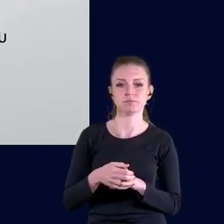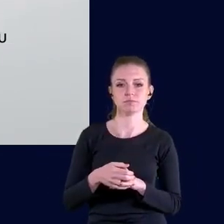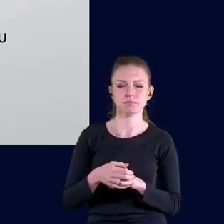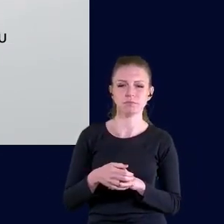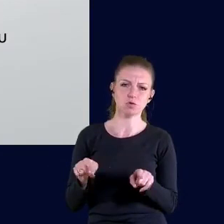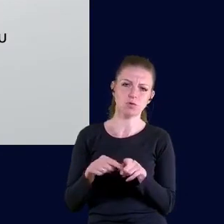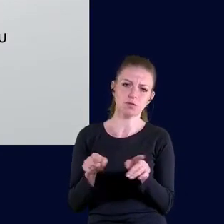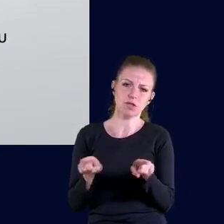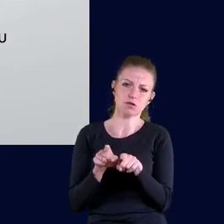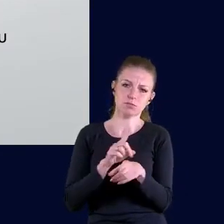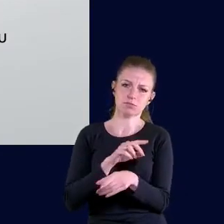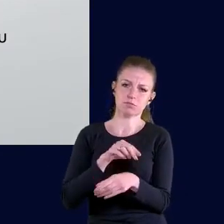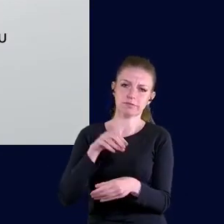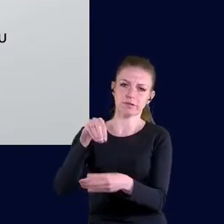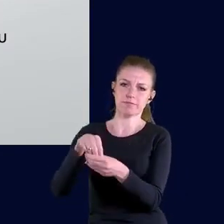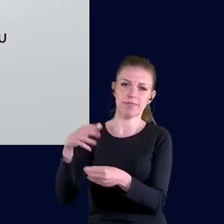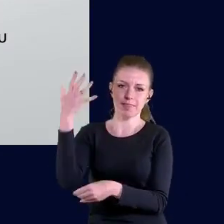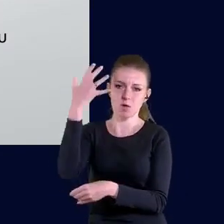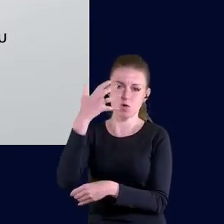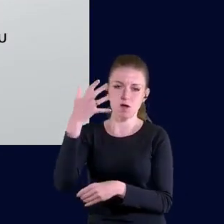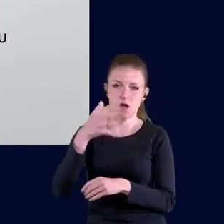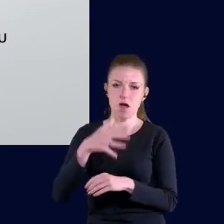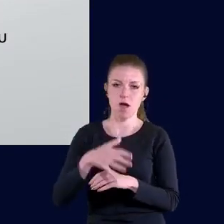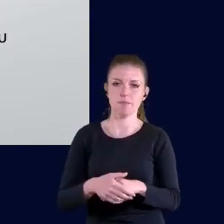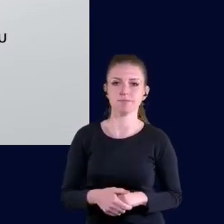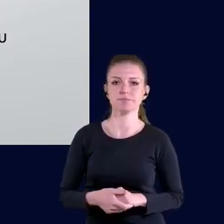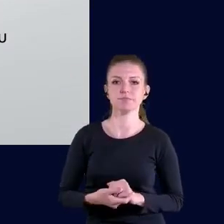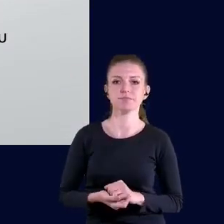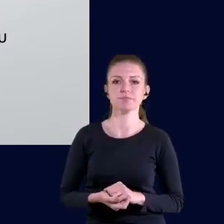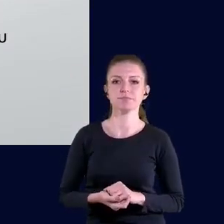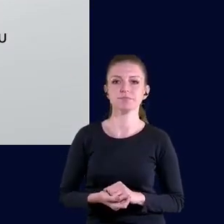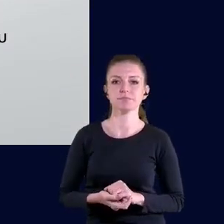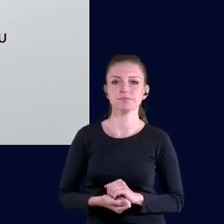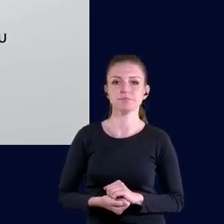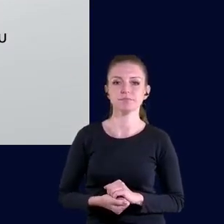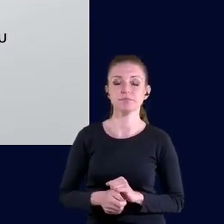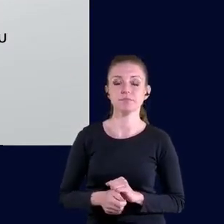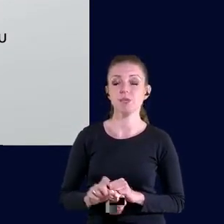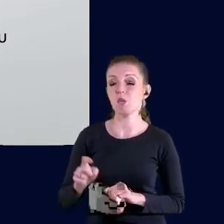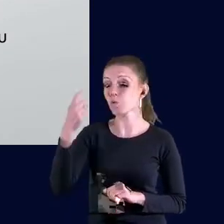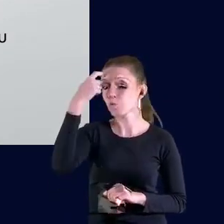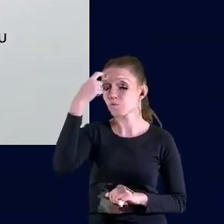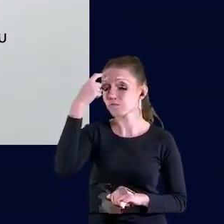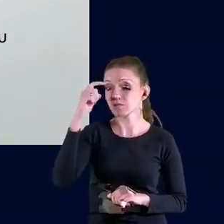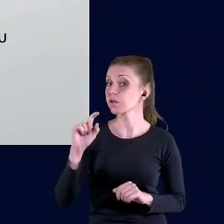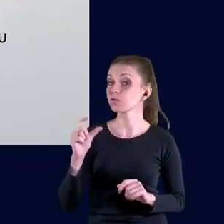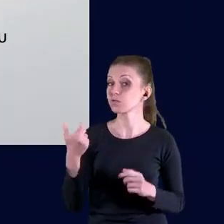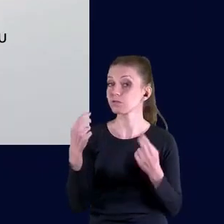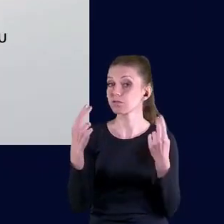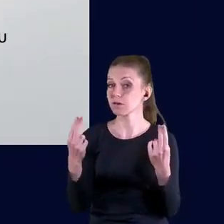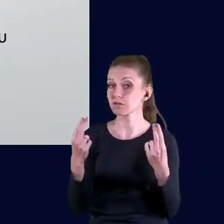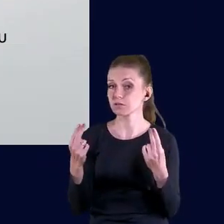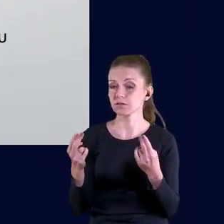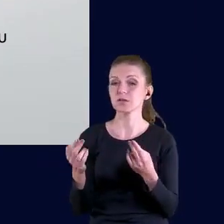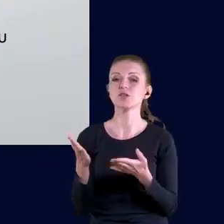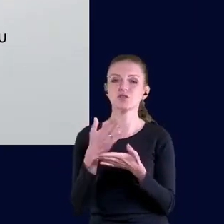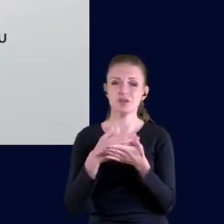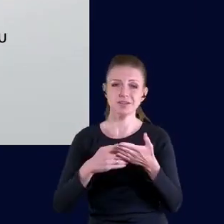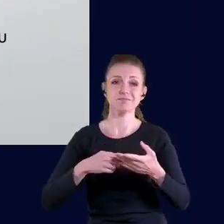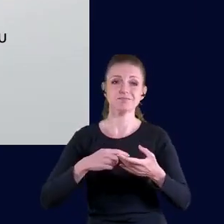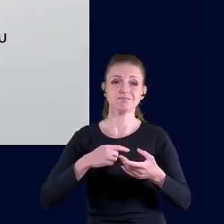teoretyczna Natomiast w przypadku każdego z coś źródłowe głupotę nacisk położony jest na część